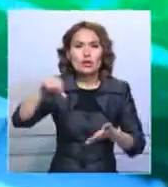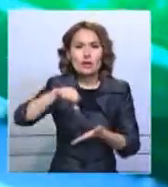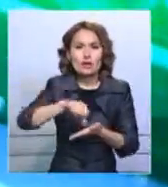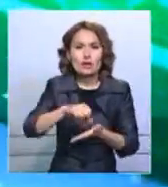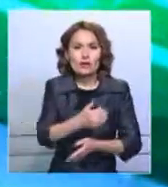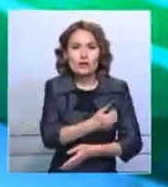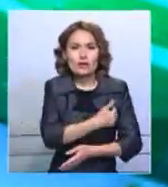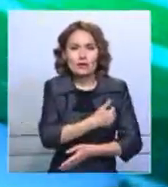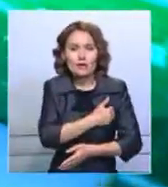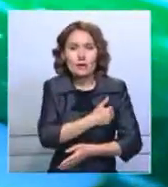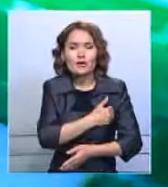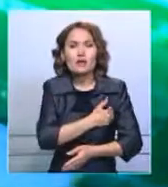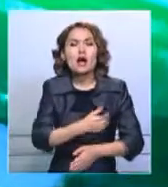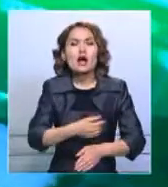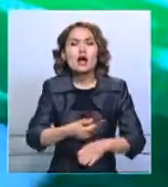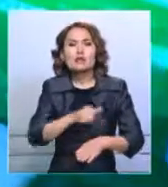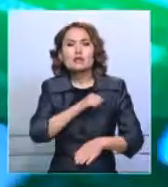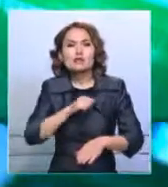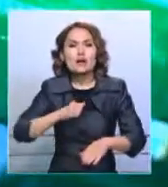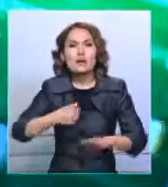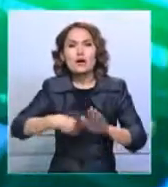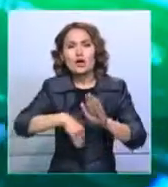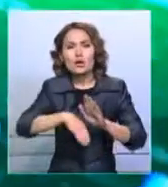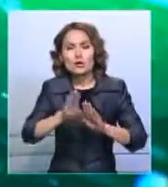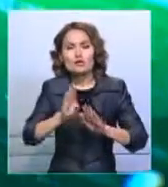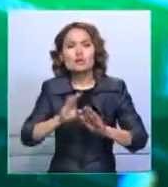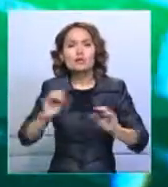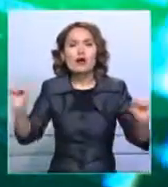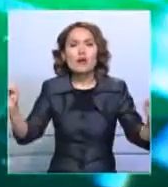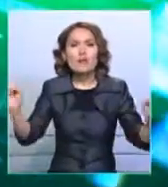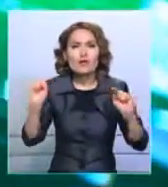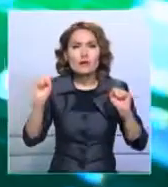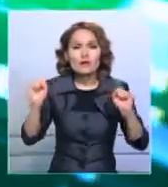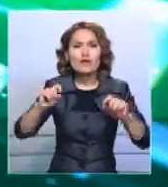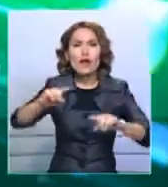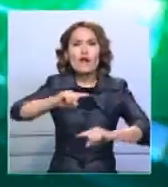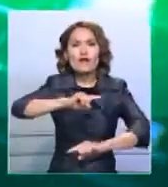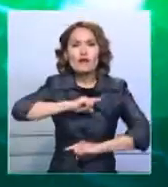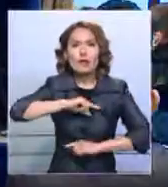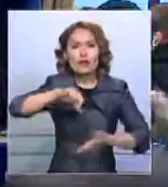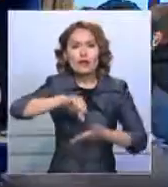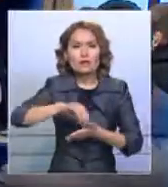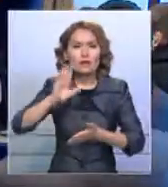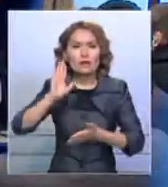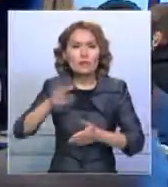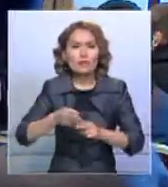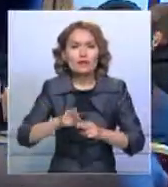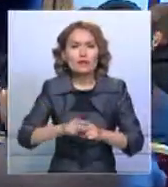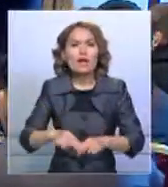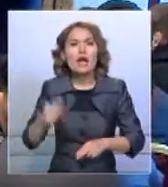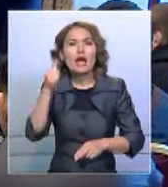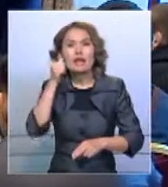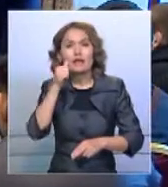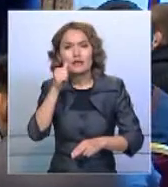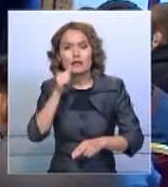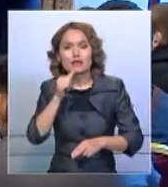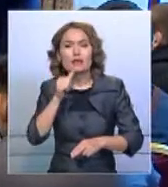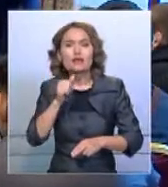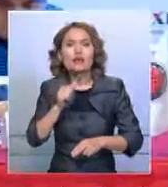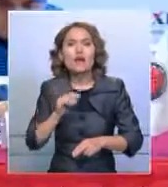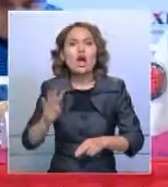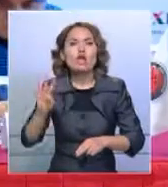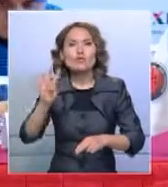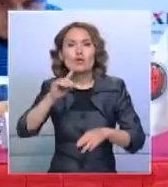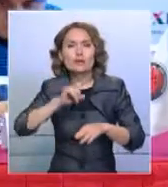ниет білдірген. Алтай арасынан үздік шыққандар ақтық айқаста бақ сынайды. Атышулы аламанның тартысты кезеңі ертең сағат